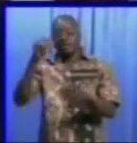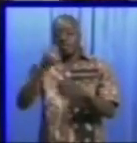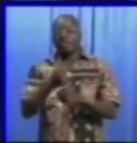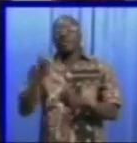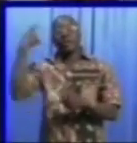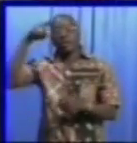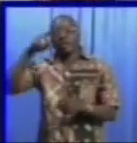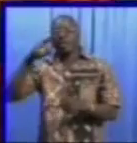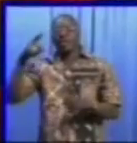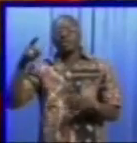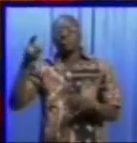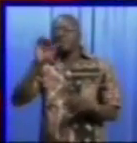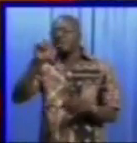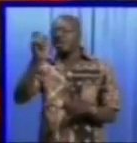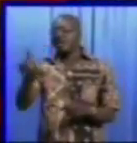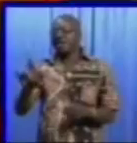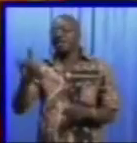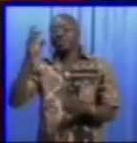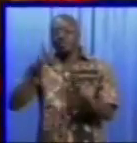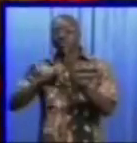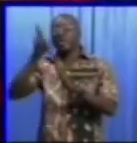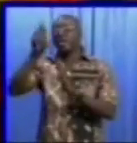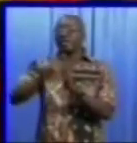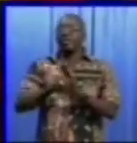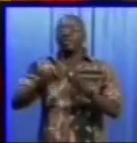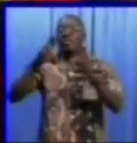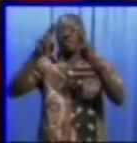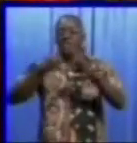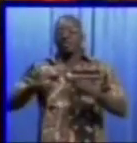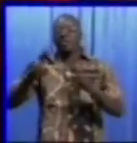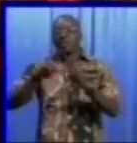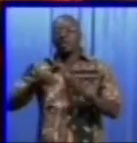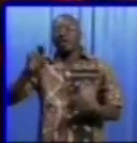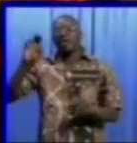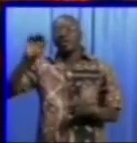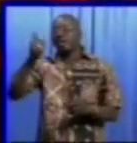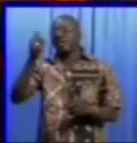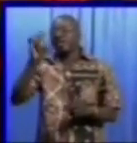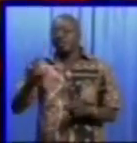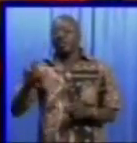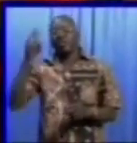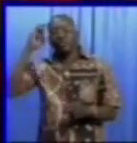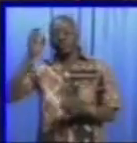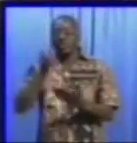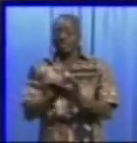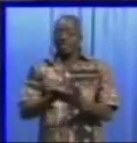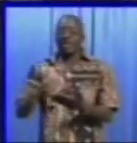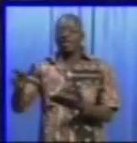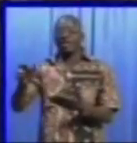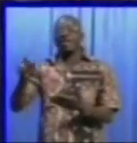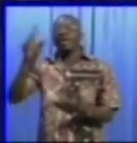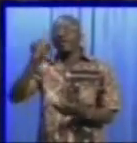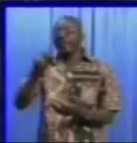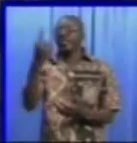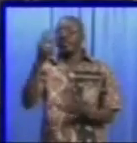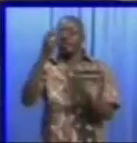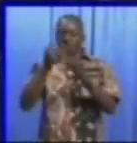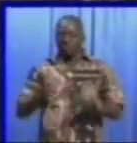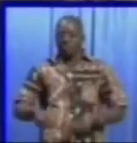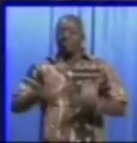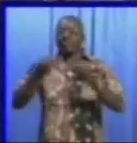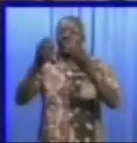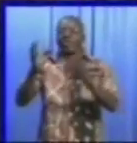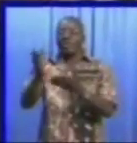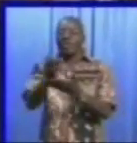burkinabé, 17 de l'ordre de mérite de développement rural, 18 de l'ordre des palmes académiques et 28 médailles d'honneur des